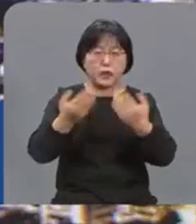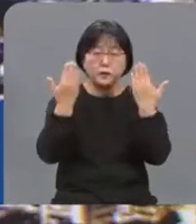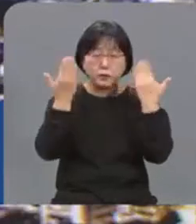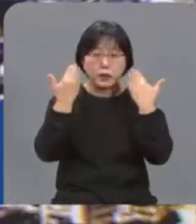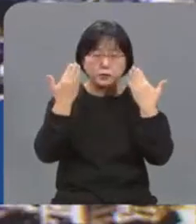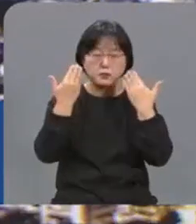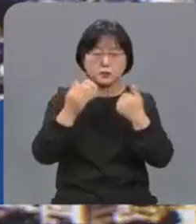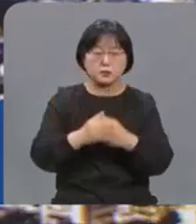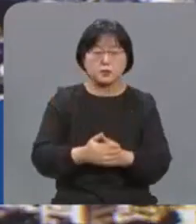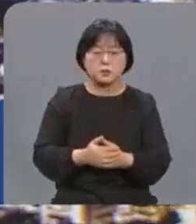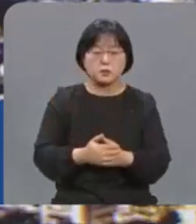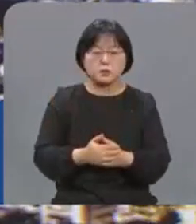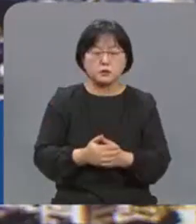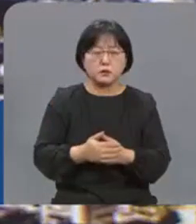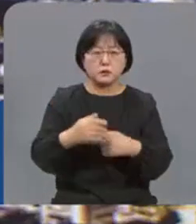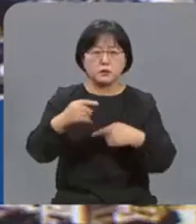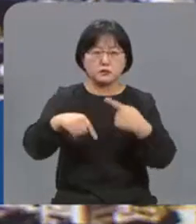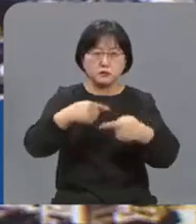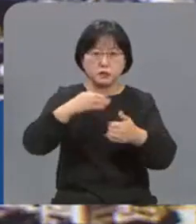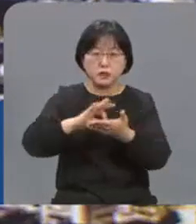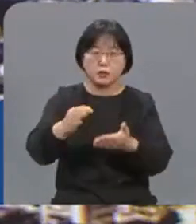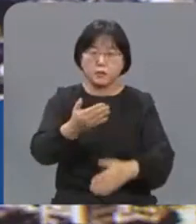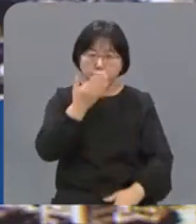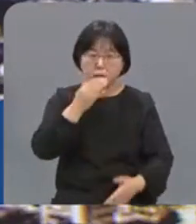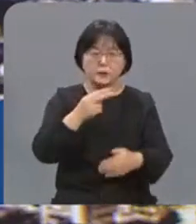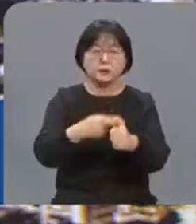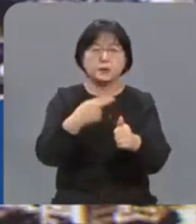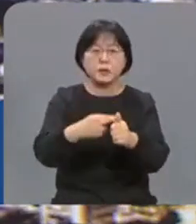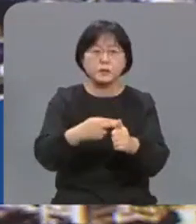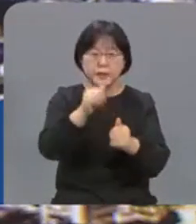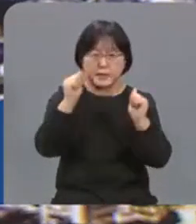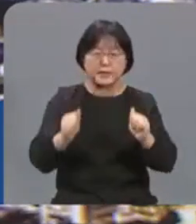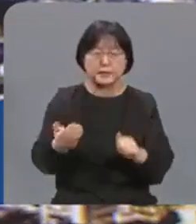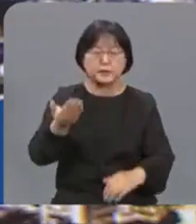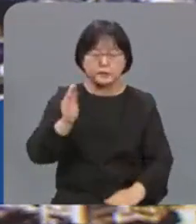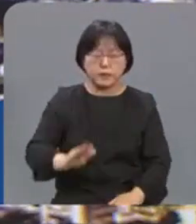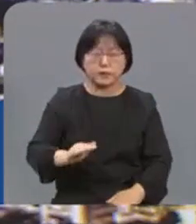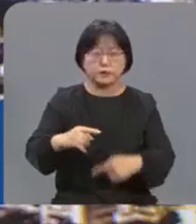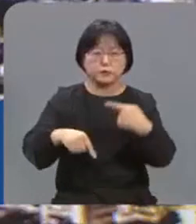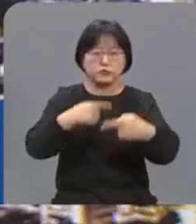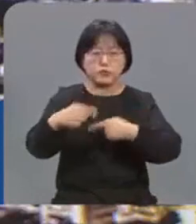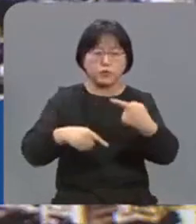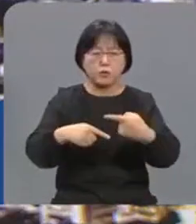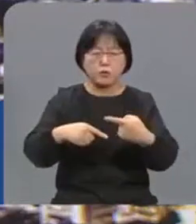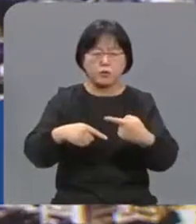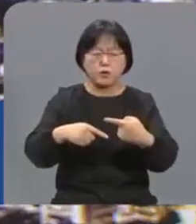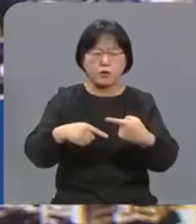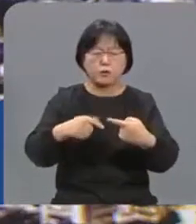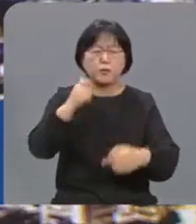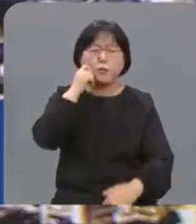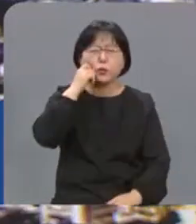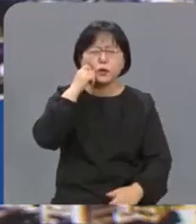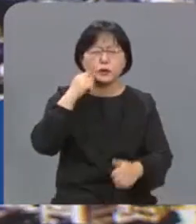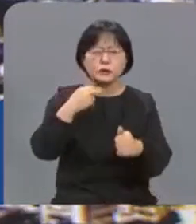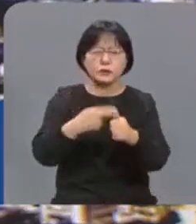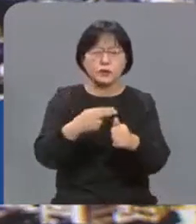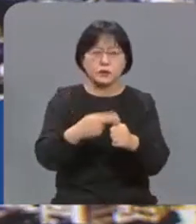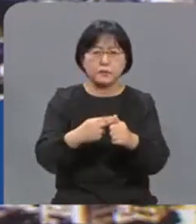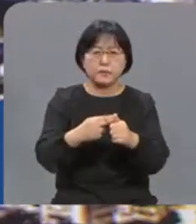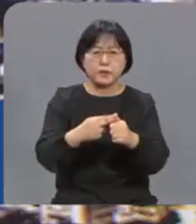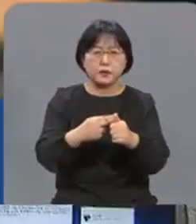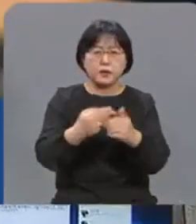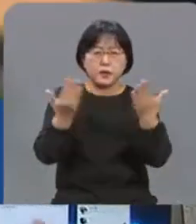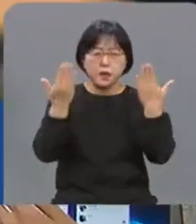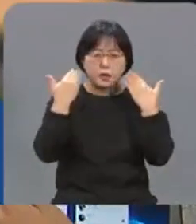학교에서 마찬가지로 수어 사용이 가능한 선생님들도 계시지만 수어 사용이 전혀 불가능한 선생님이